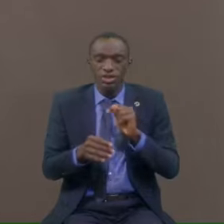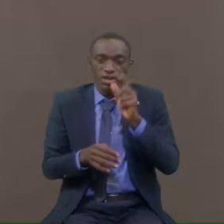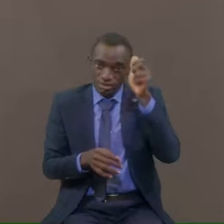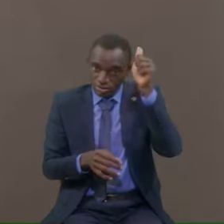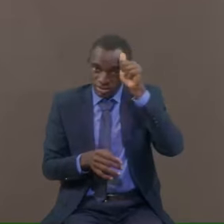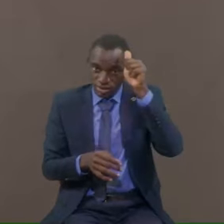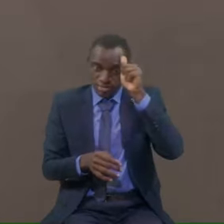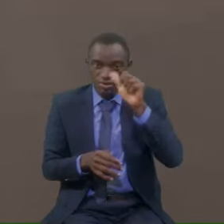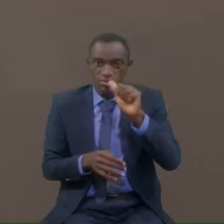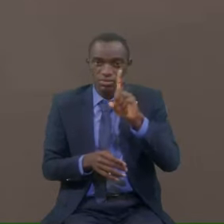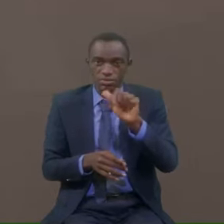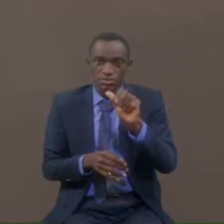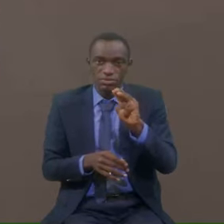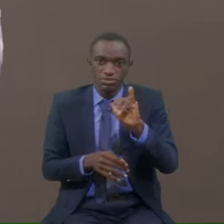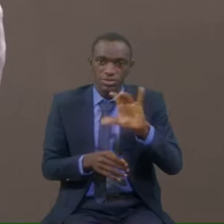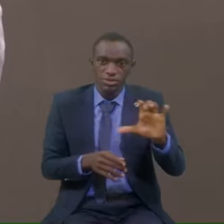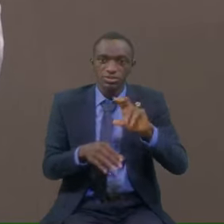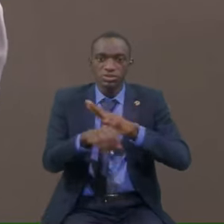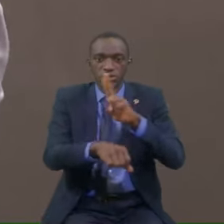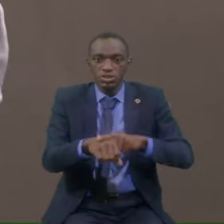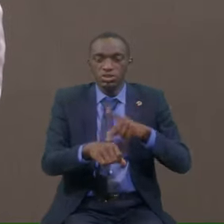péché inné,